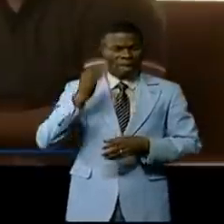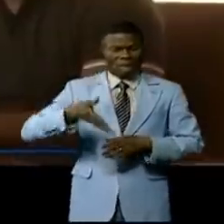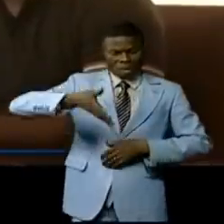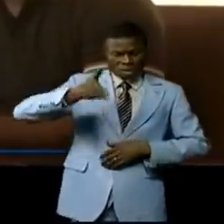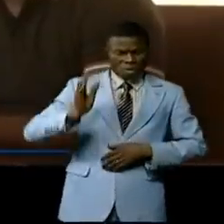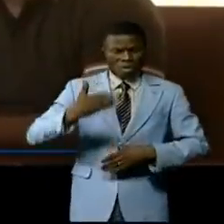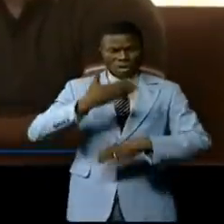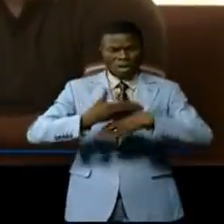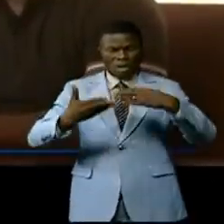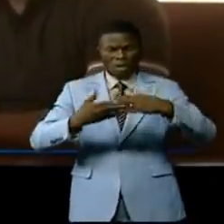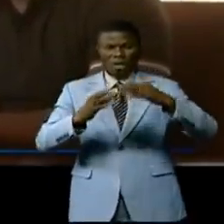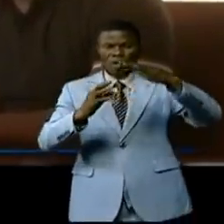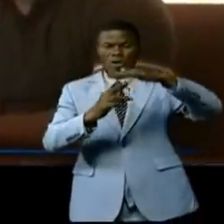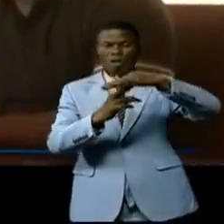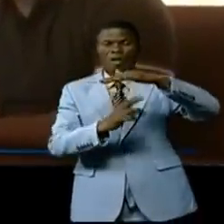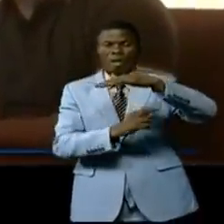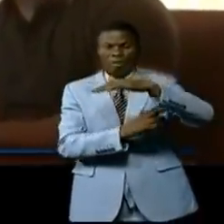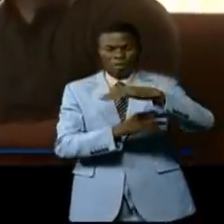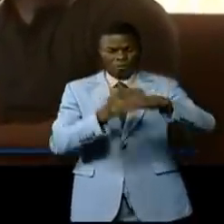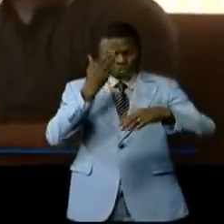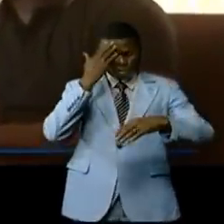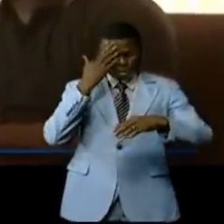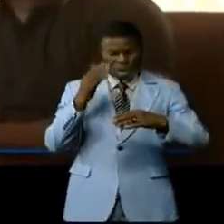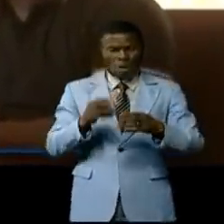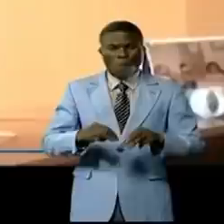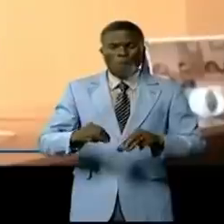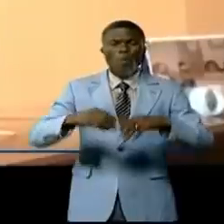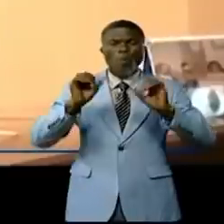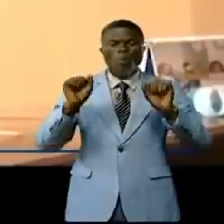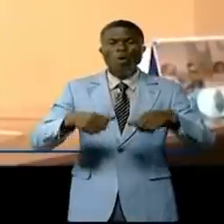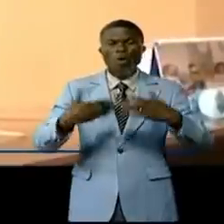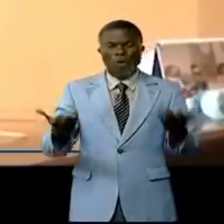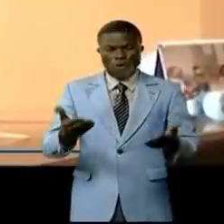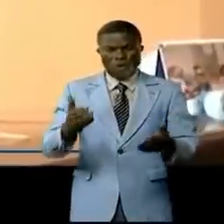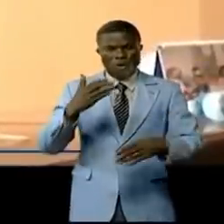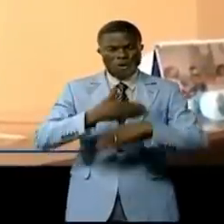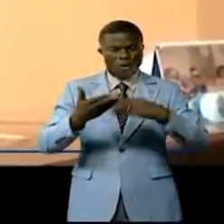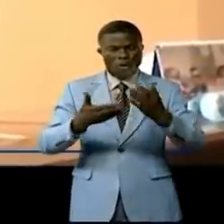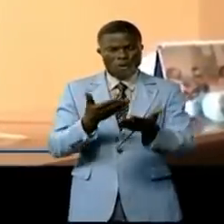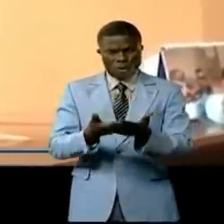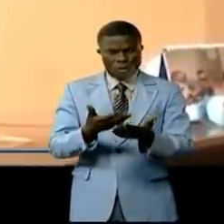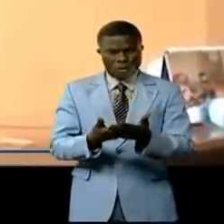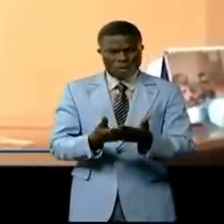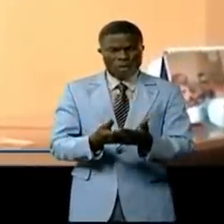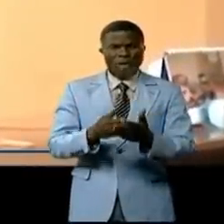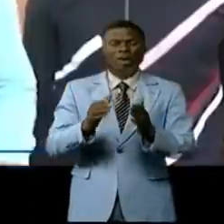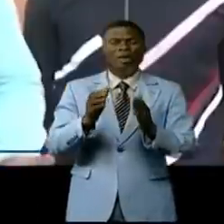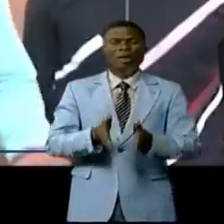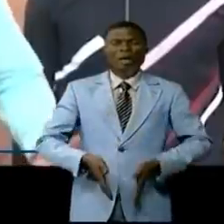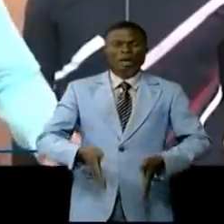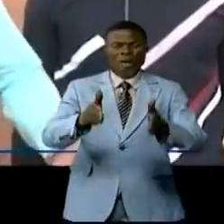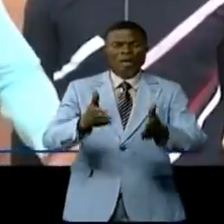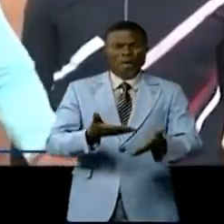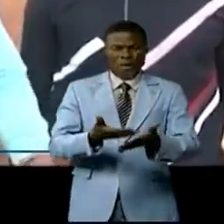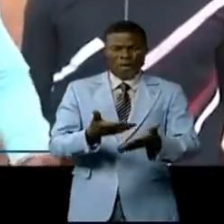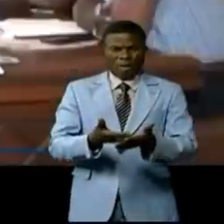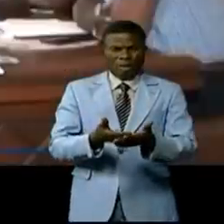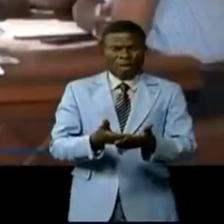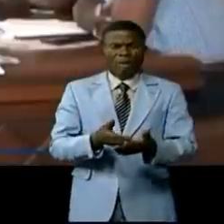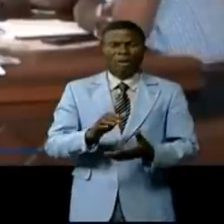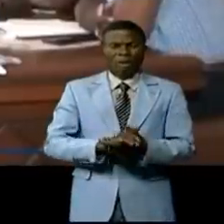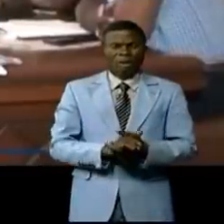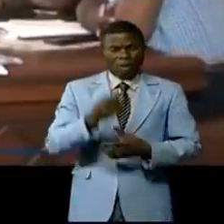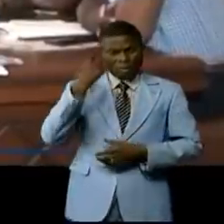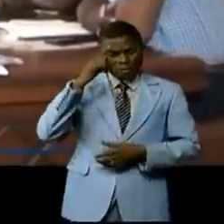de ponts, il est question d'étudier la possibilité d'ériger les ouvrages d'art sur les différents chantiers routiers de son entité. Quant